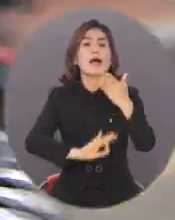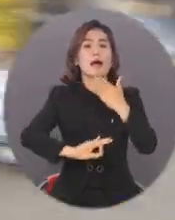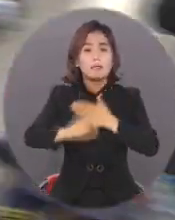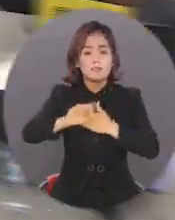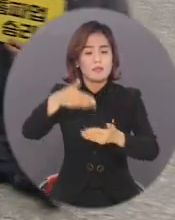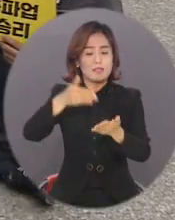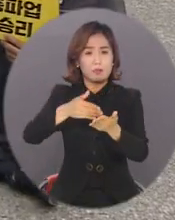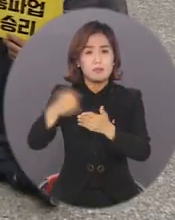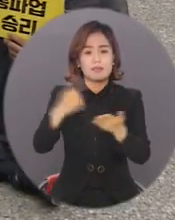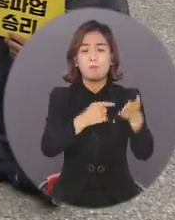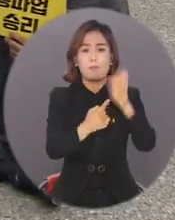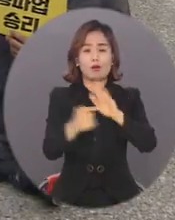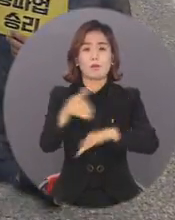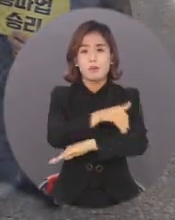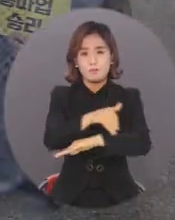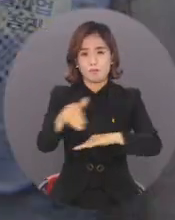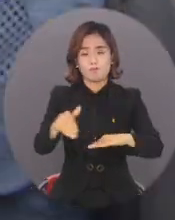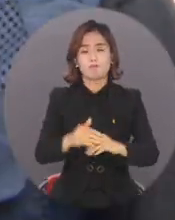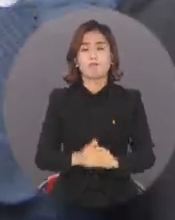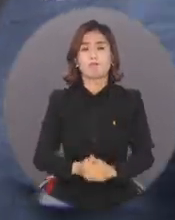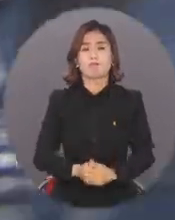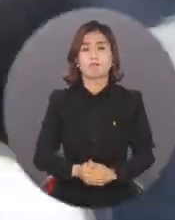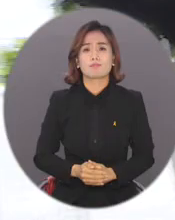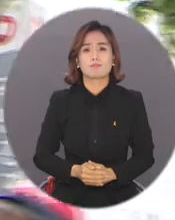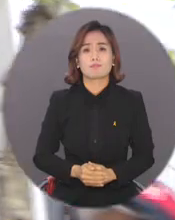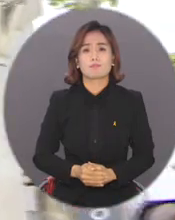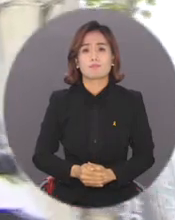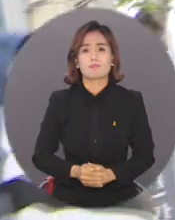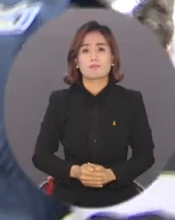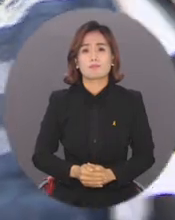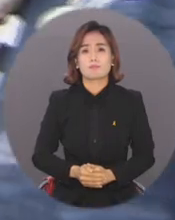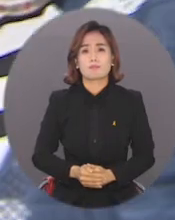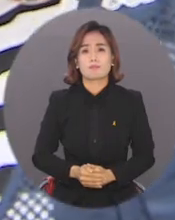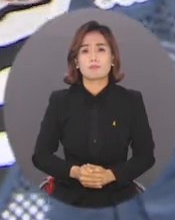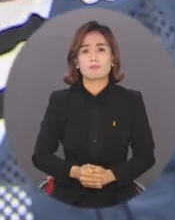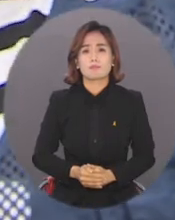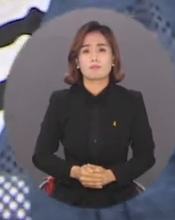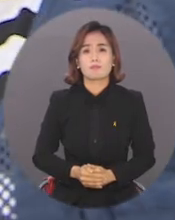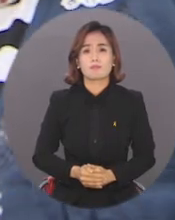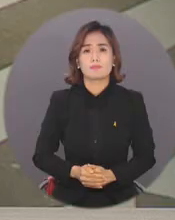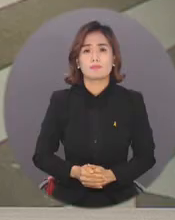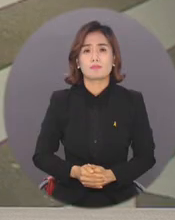윤군수의 시사본색 시간에 보다 자세히 소개될 예정입니다. MBC 뉴스 김철원입니다.